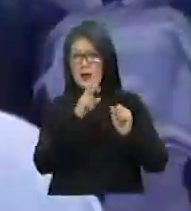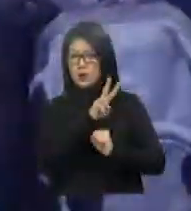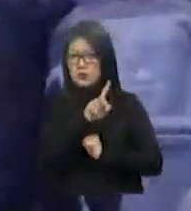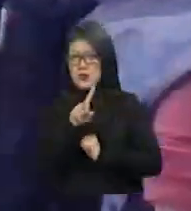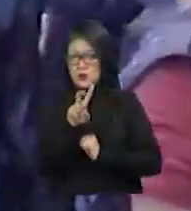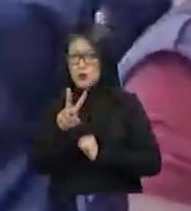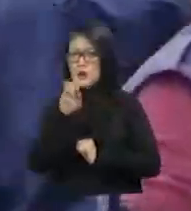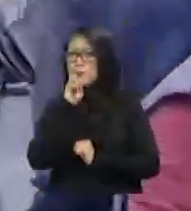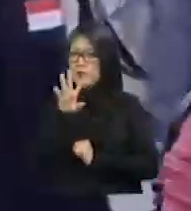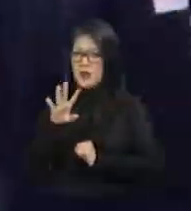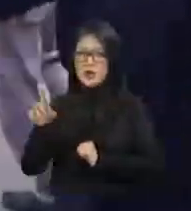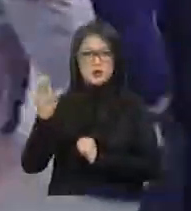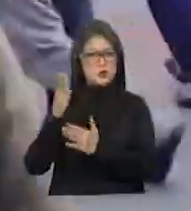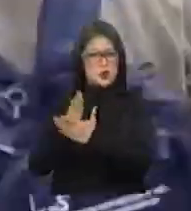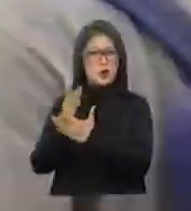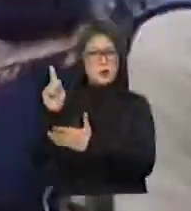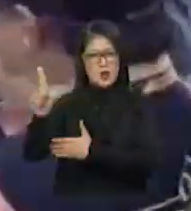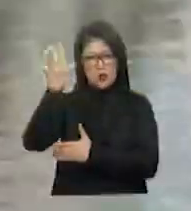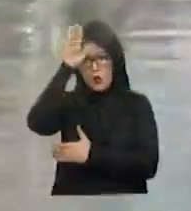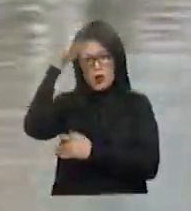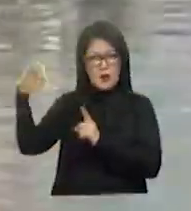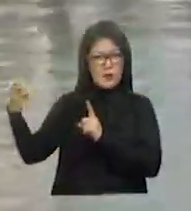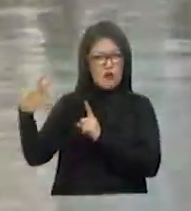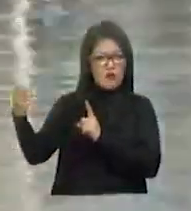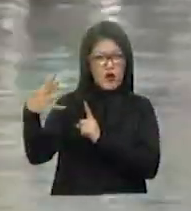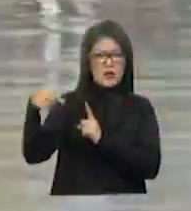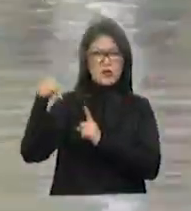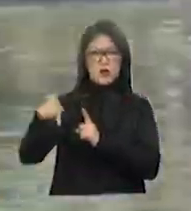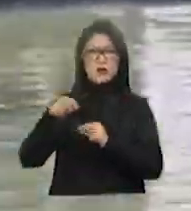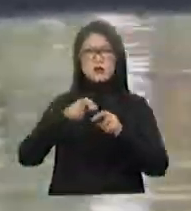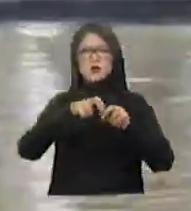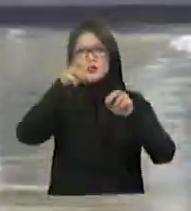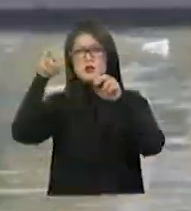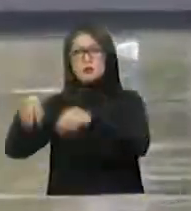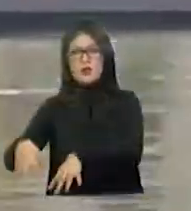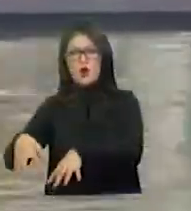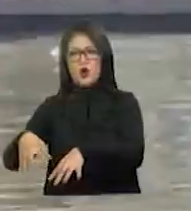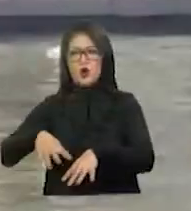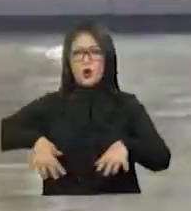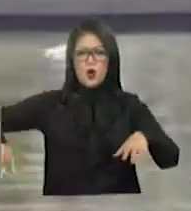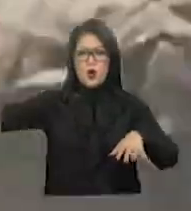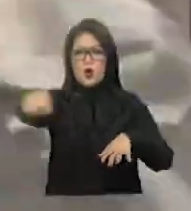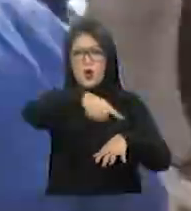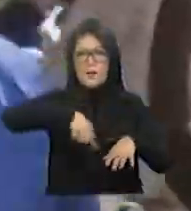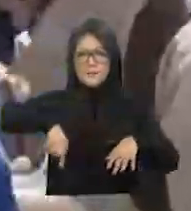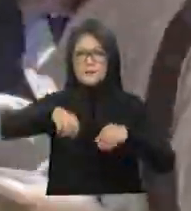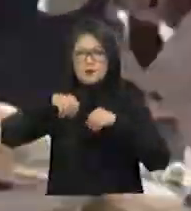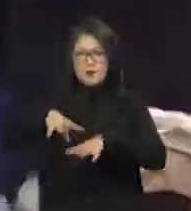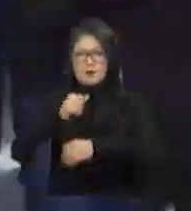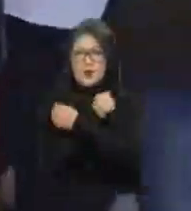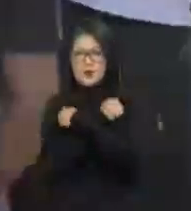orasi Mereka seorang terduga provokator bahkan tercebur ke kolam patung kuda Hai